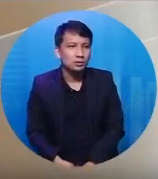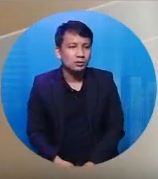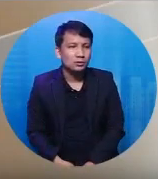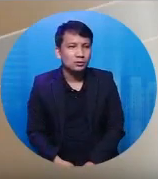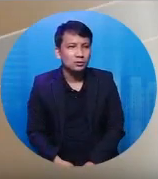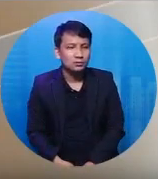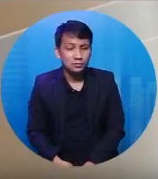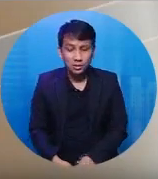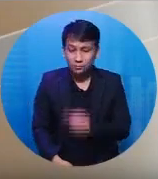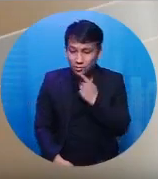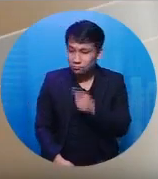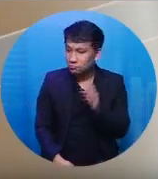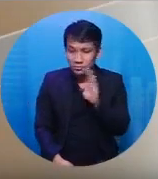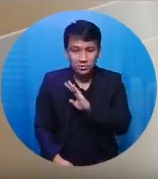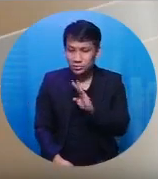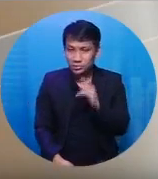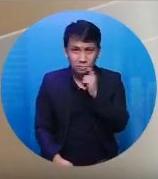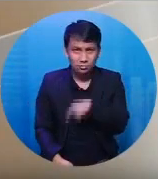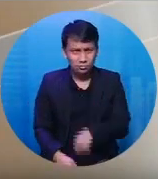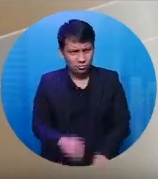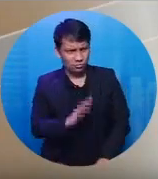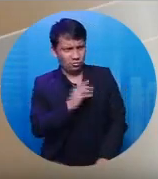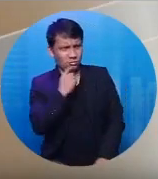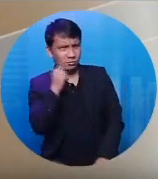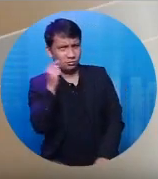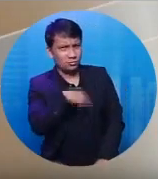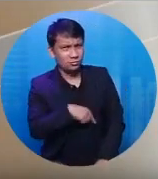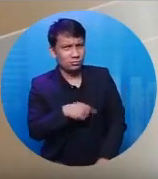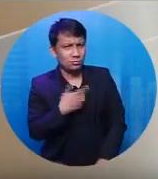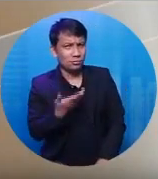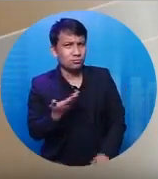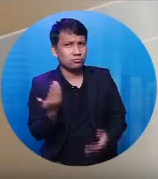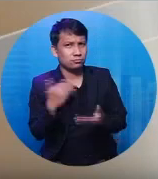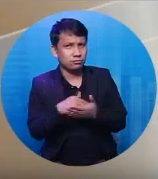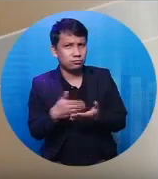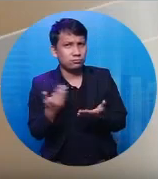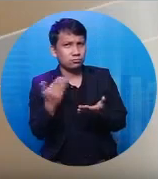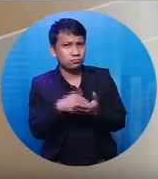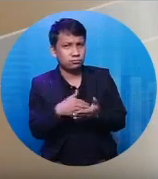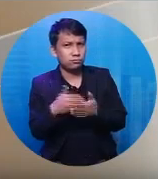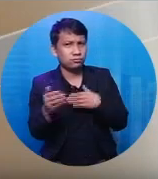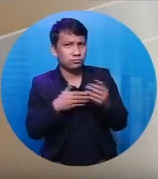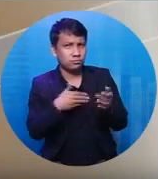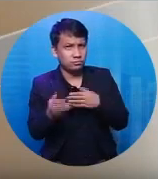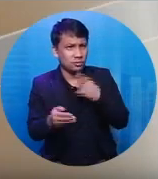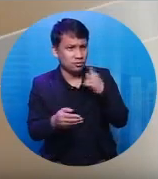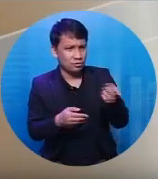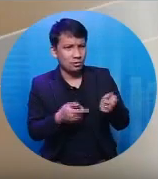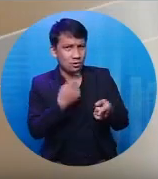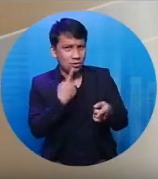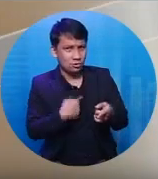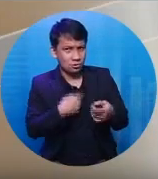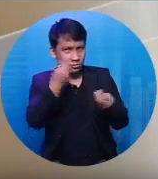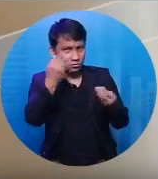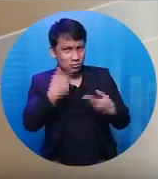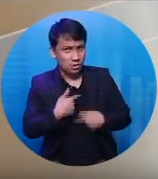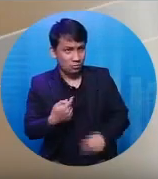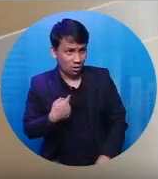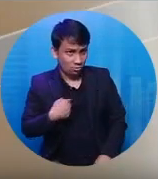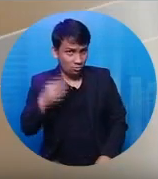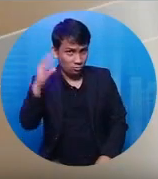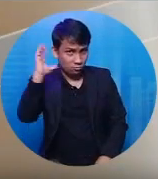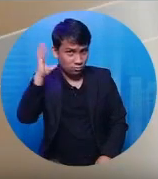Hindi totoo yan. Alam mo kasi totoo lang. Anong hindi totoo? Totoo naman na sila. Pa. Anong sinasabi mo sa akin? Ako'y